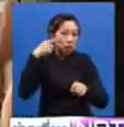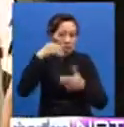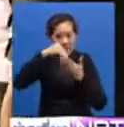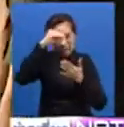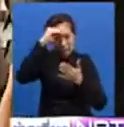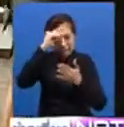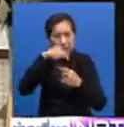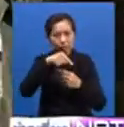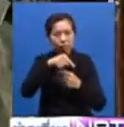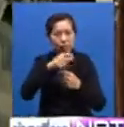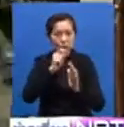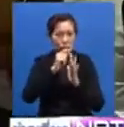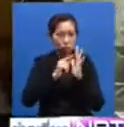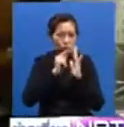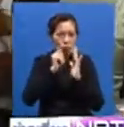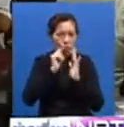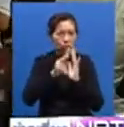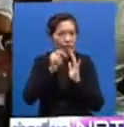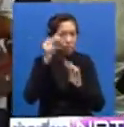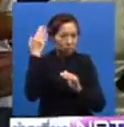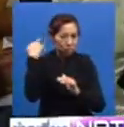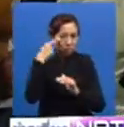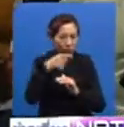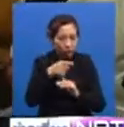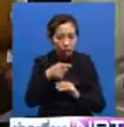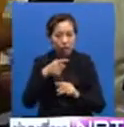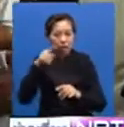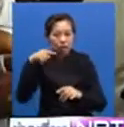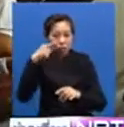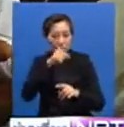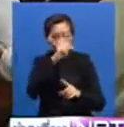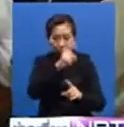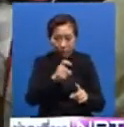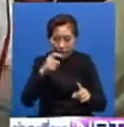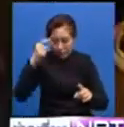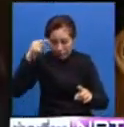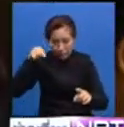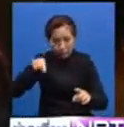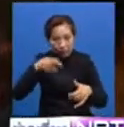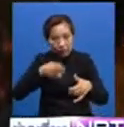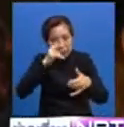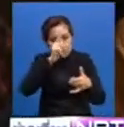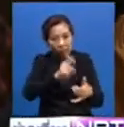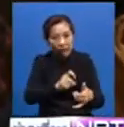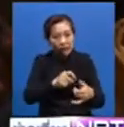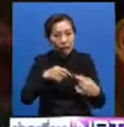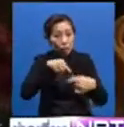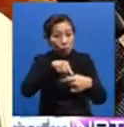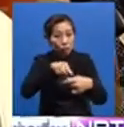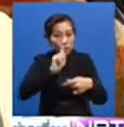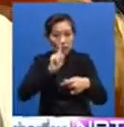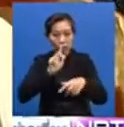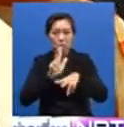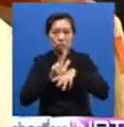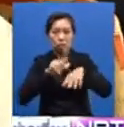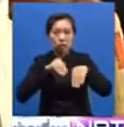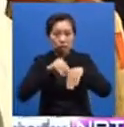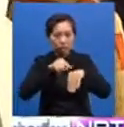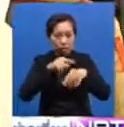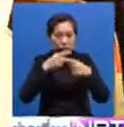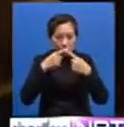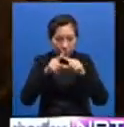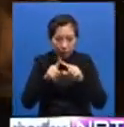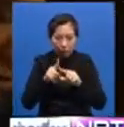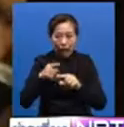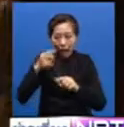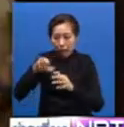ราชมงคลภาคตะวันออกวิทยาเขตอุเทนถวายเสียชีวิตหน้าป้ายรถเมล์ตรงข้ามมาบุญครองหลัง